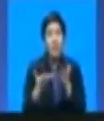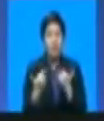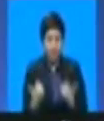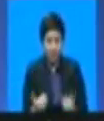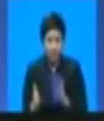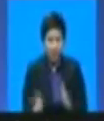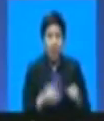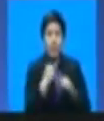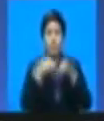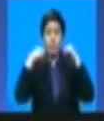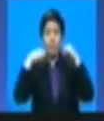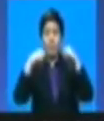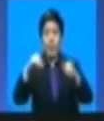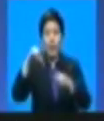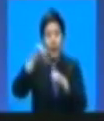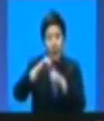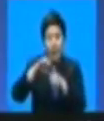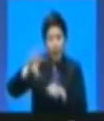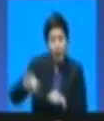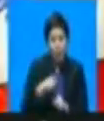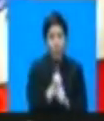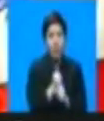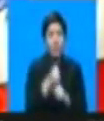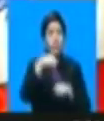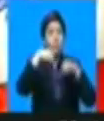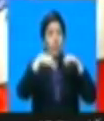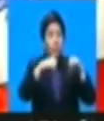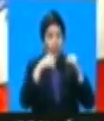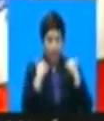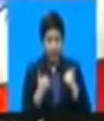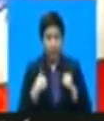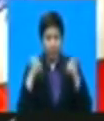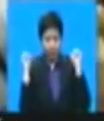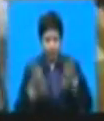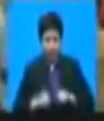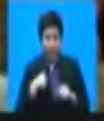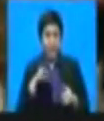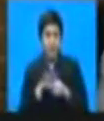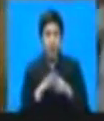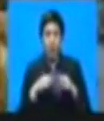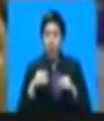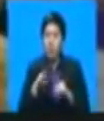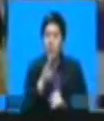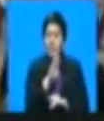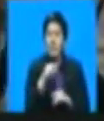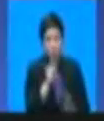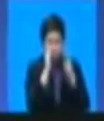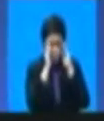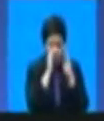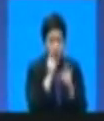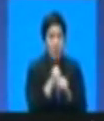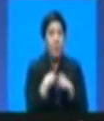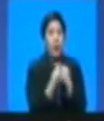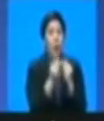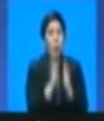สังคมทั้งรถตู้วินมอเตอร์ไซค์ทางเท้าและการจัดการขยะมูลฝอยของเสียอันตรายอยากให้หน่วยงานที่รับผิด